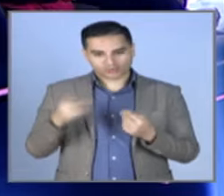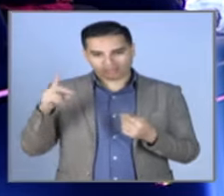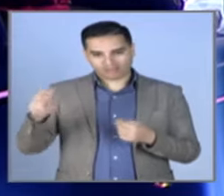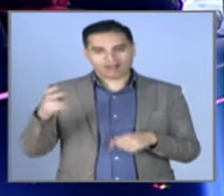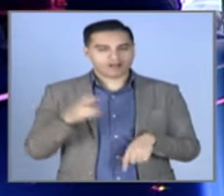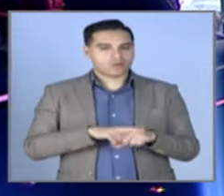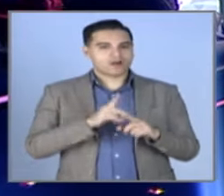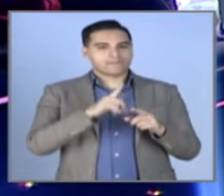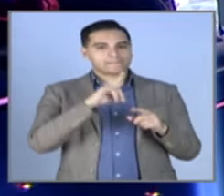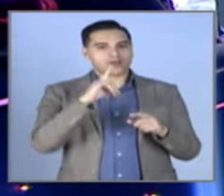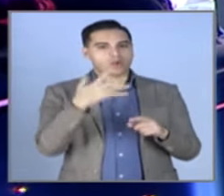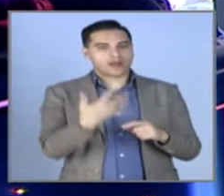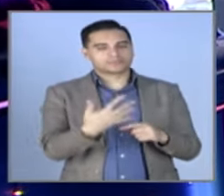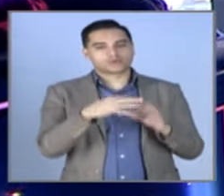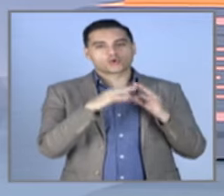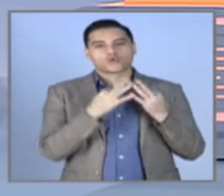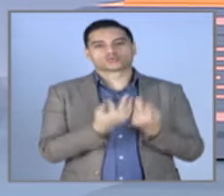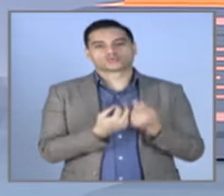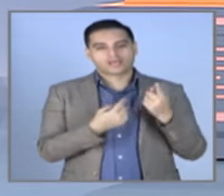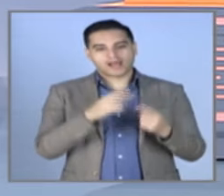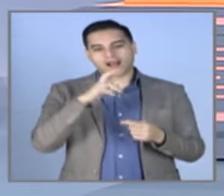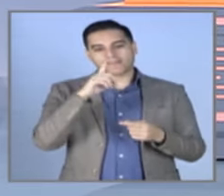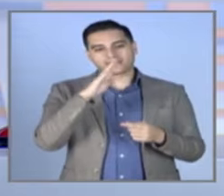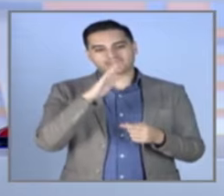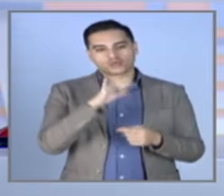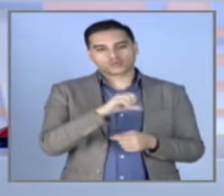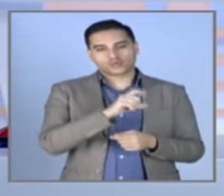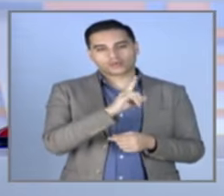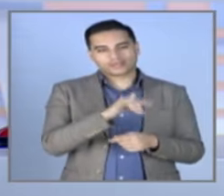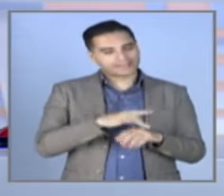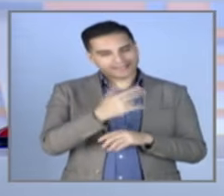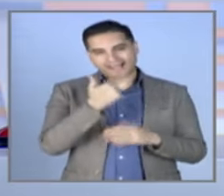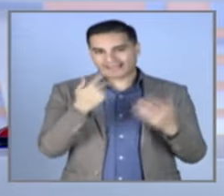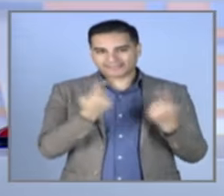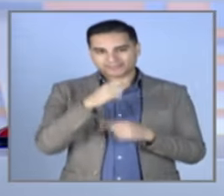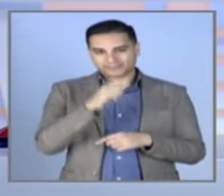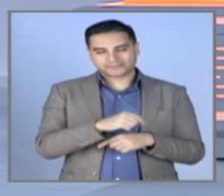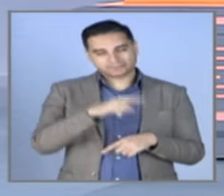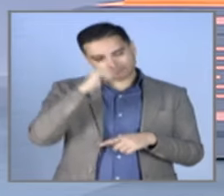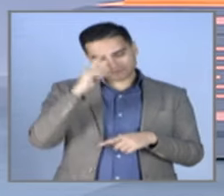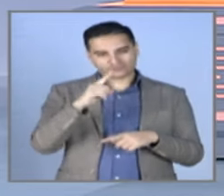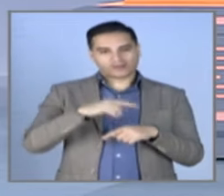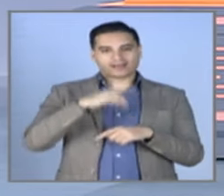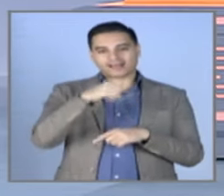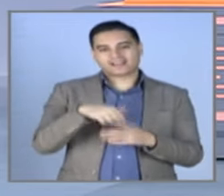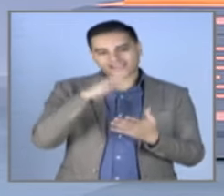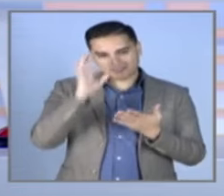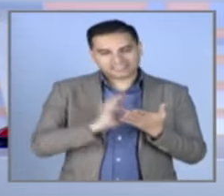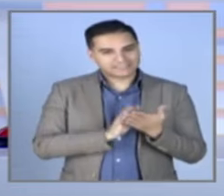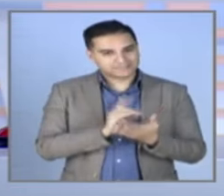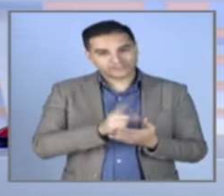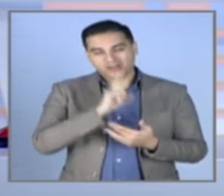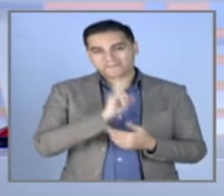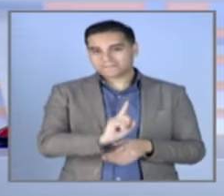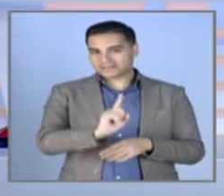طه 105 عيله البسيوني هارد لاك لعيله البسيوني فعلا النهارده مش شمك